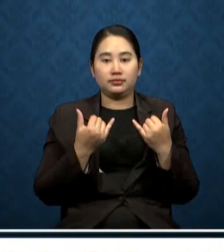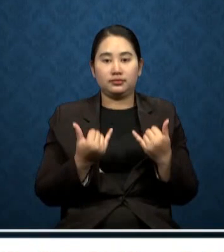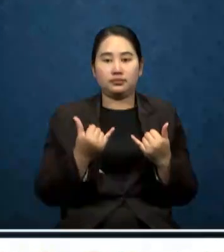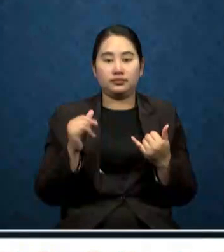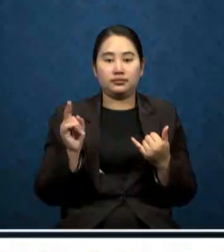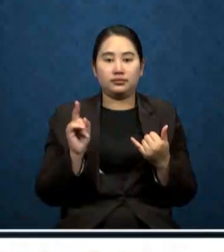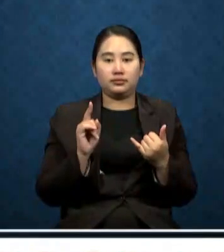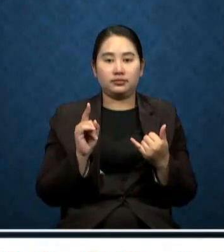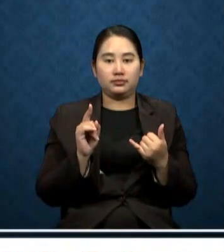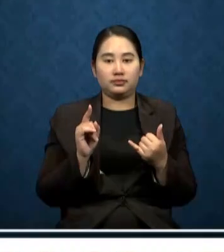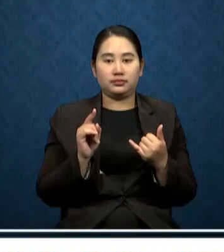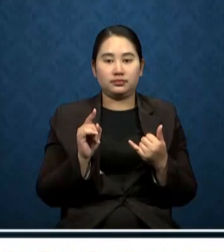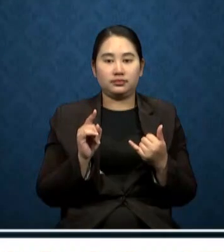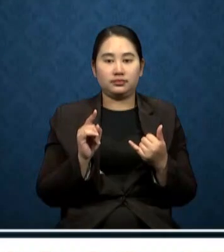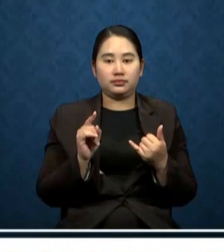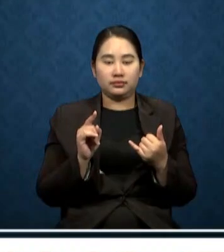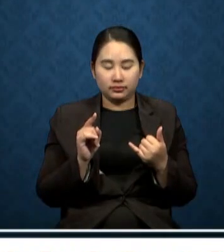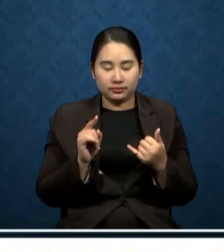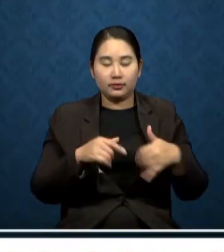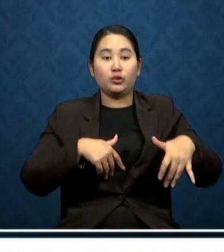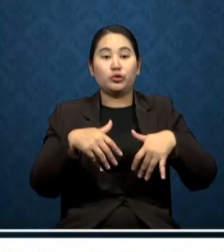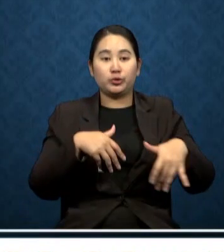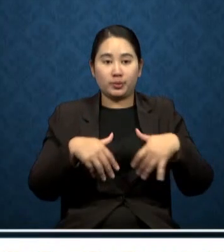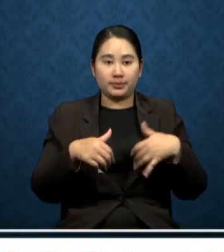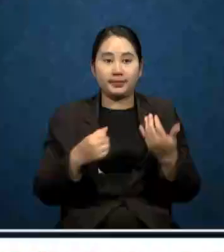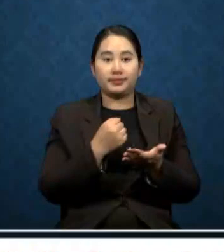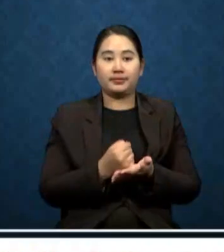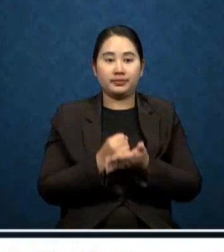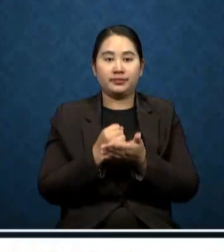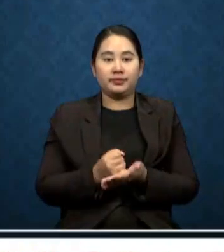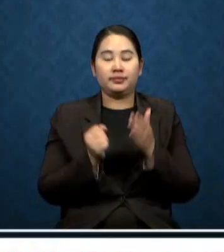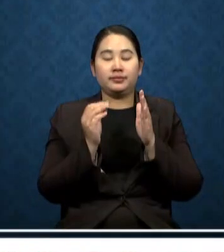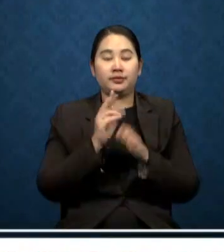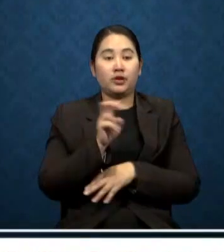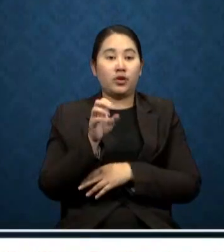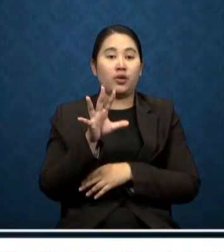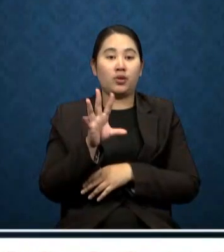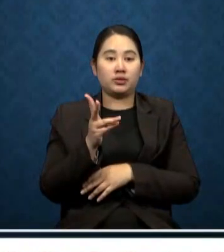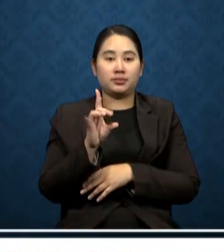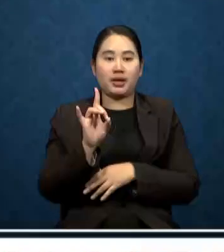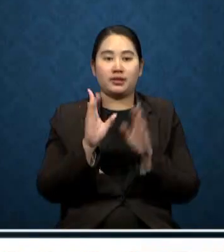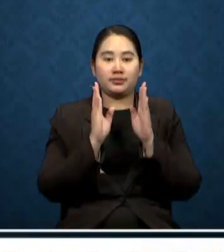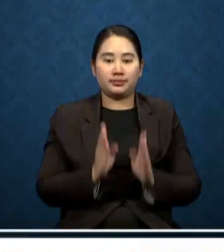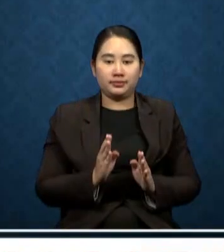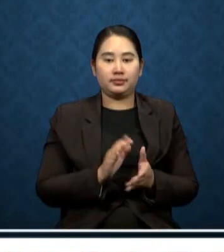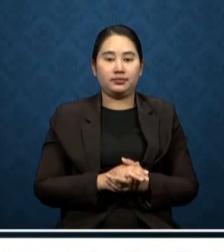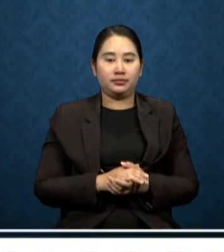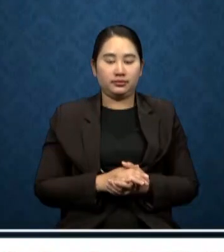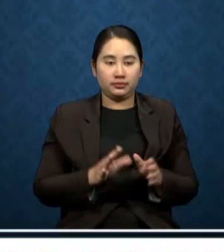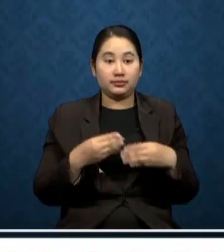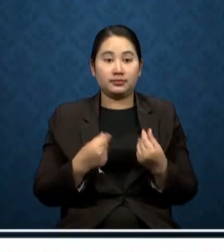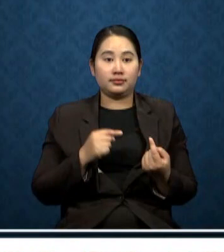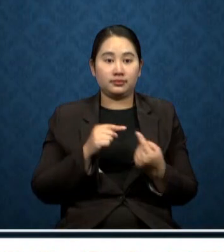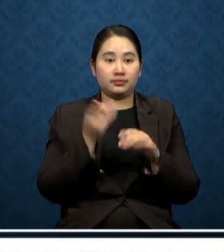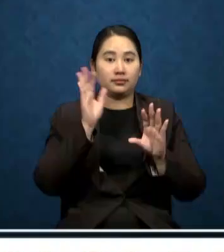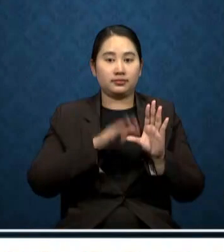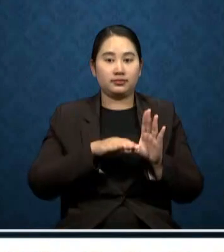เป็ พษา Audiเพสังคมมีอยู่ประมาณ 268 ลาย และจดแจ้งเพอเป็กลมกิจการเพื่